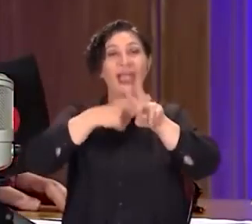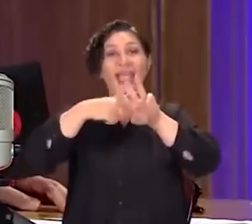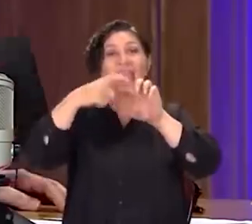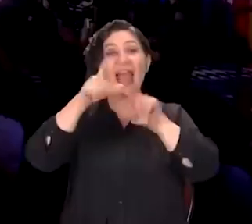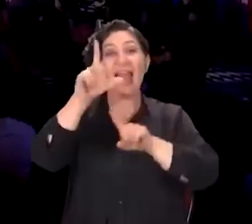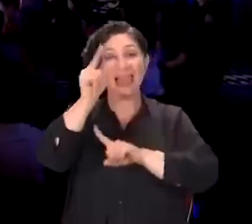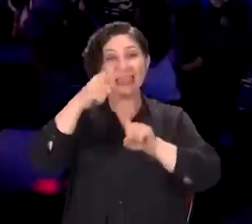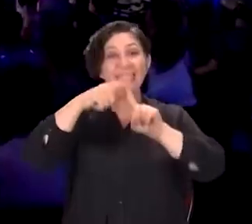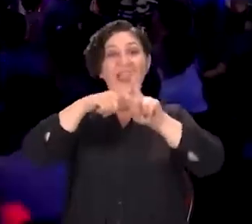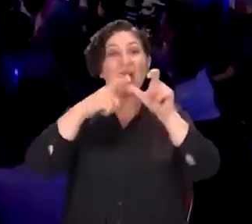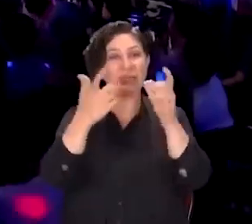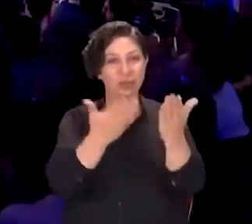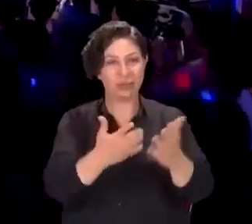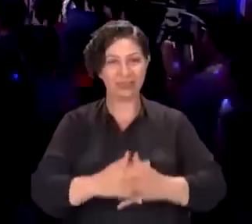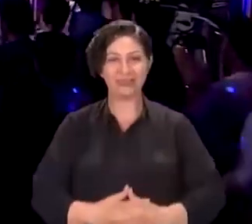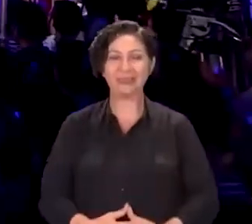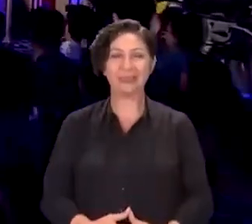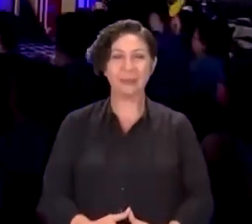Yerlitan!